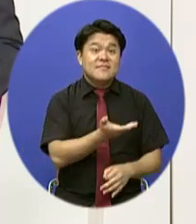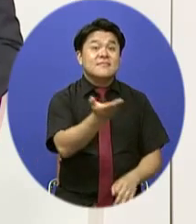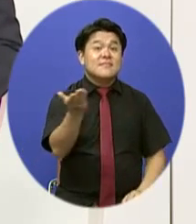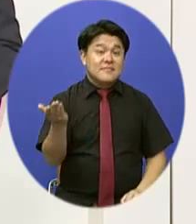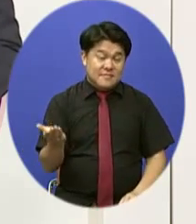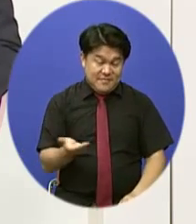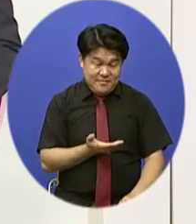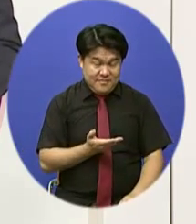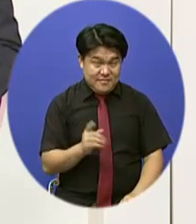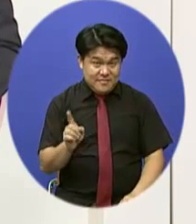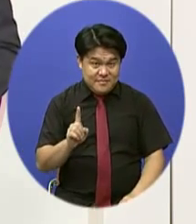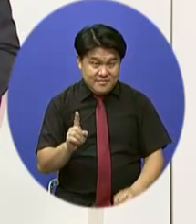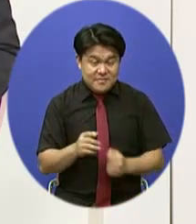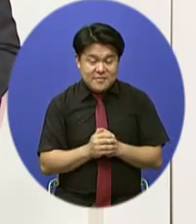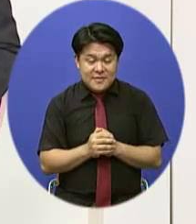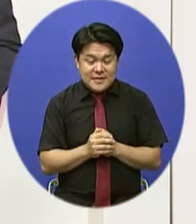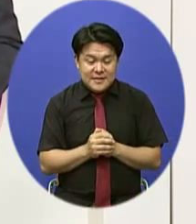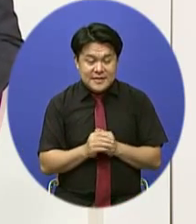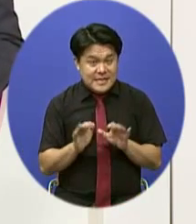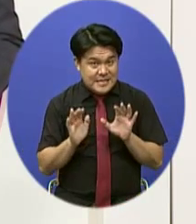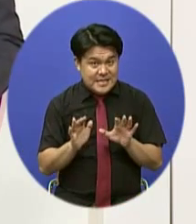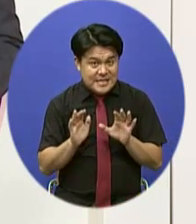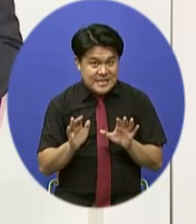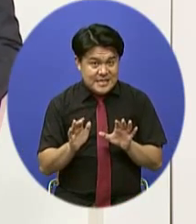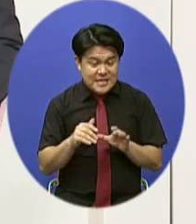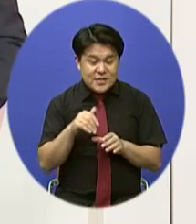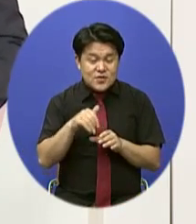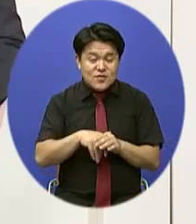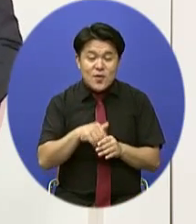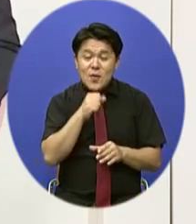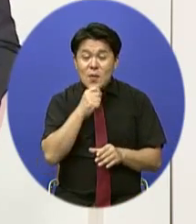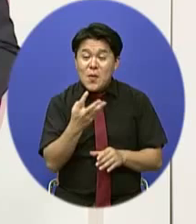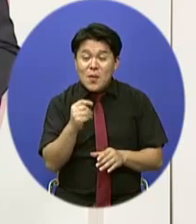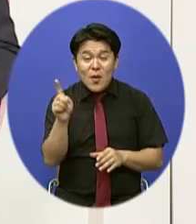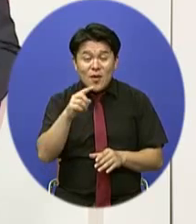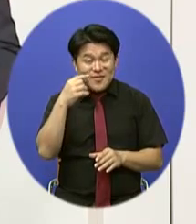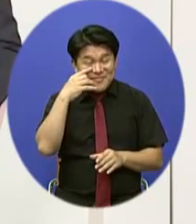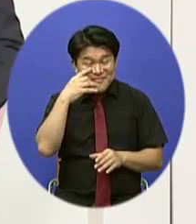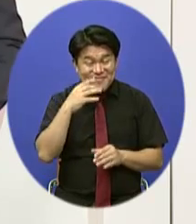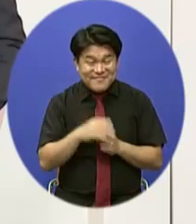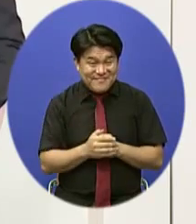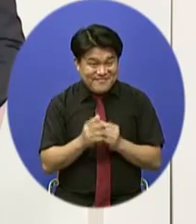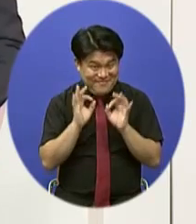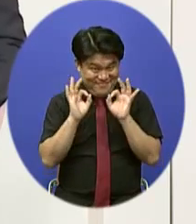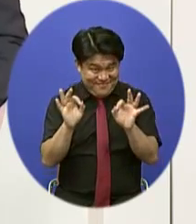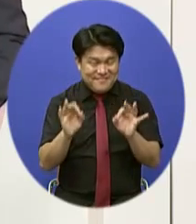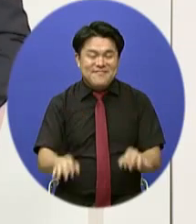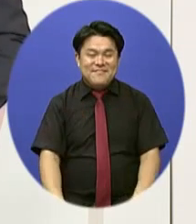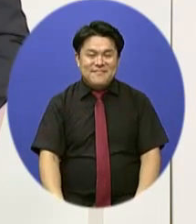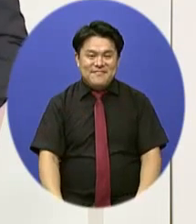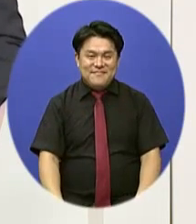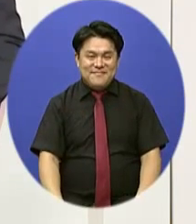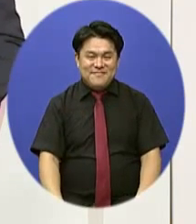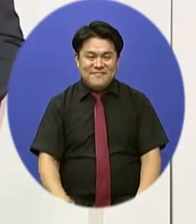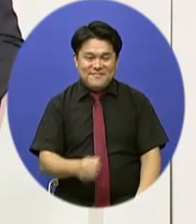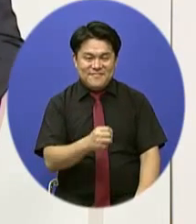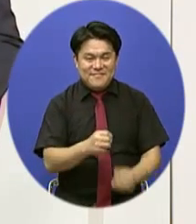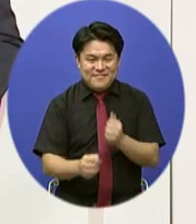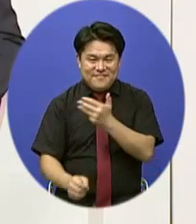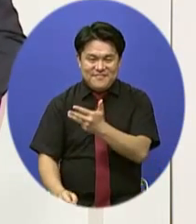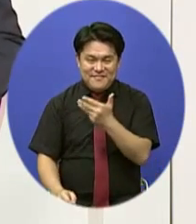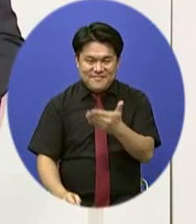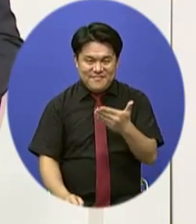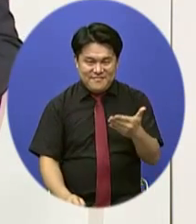생방송 전국 나눔 노래자랑 함께 보신 팬 여러분의 네. 몇 표나 모아졌는지 궁금합니다. 네. 함께 보실까요? 네.